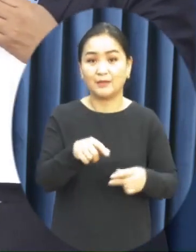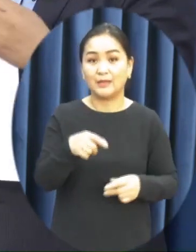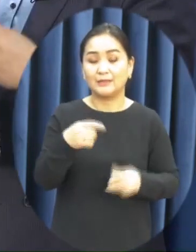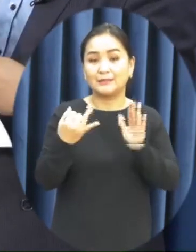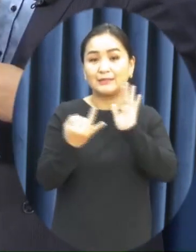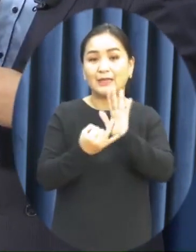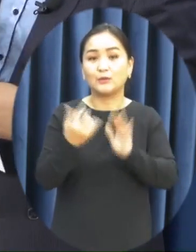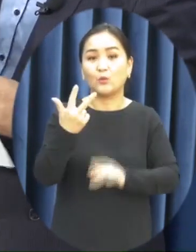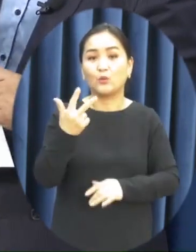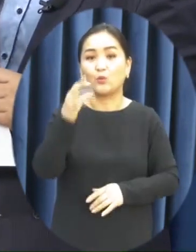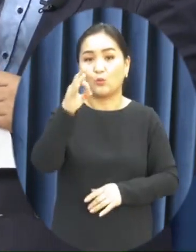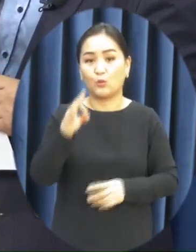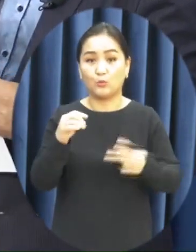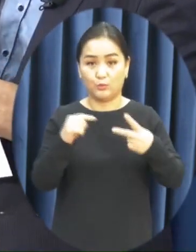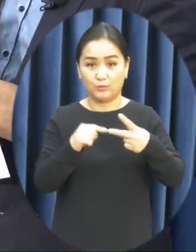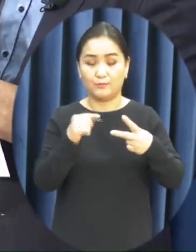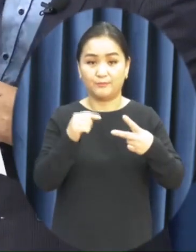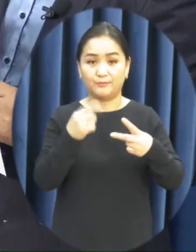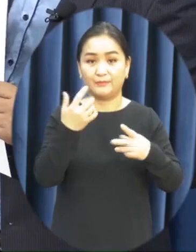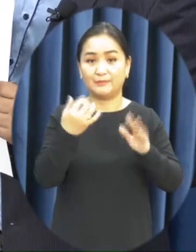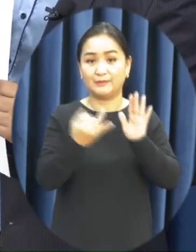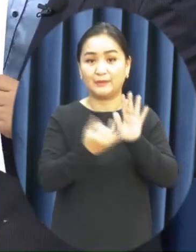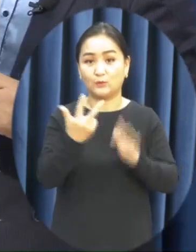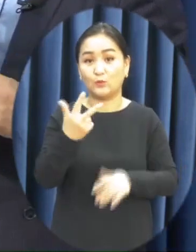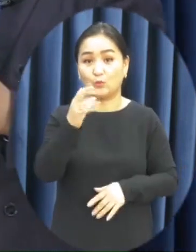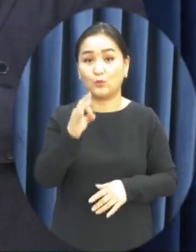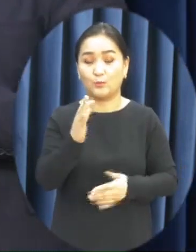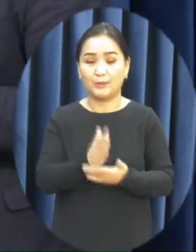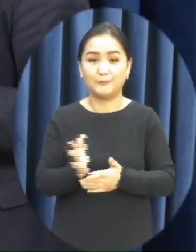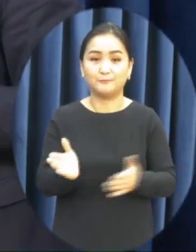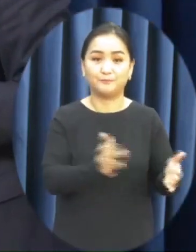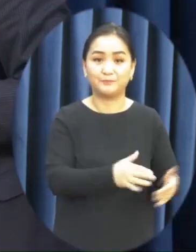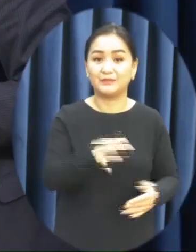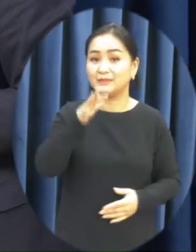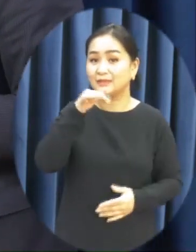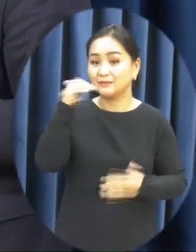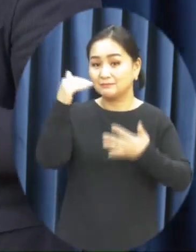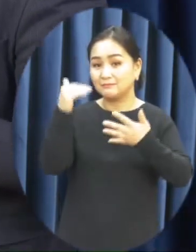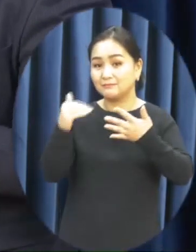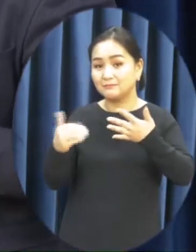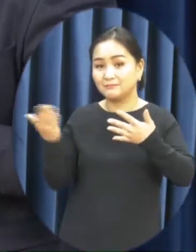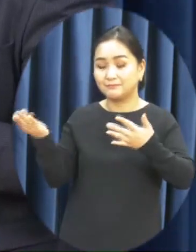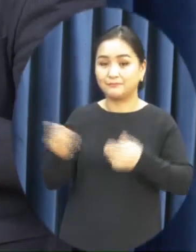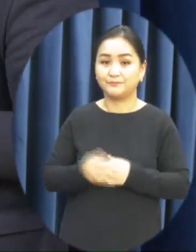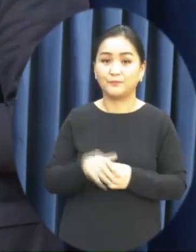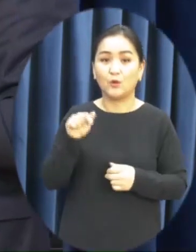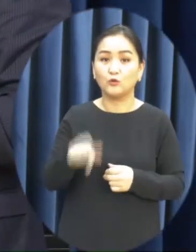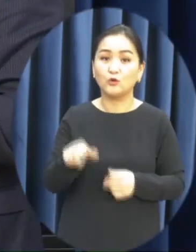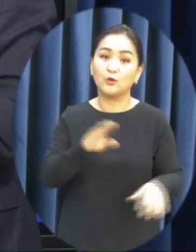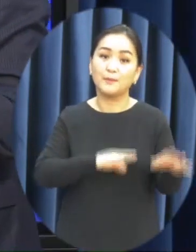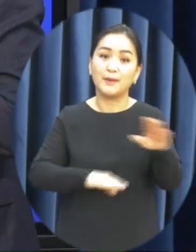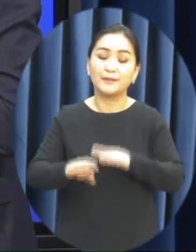པའོ